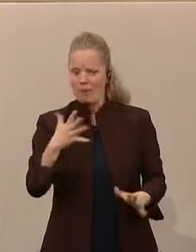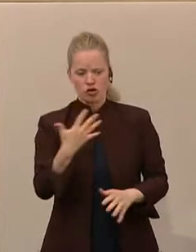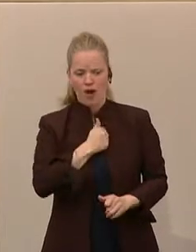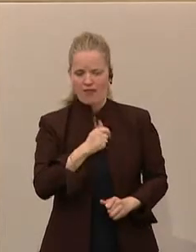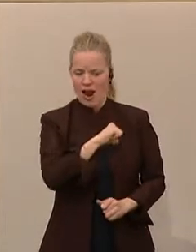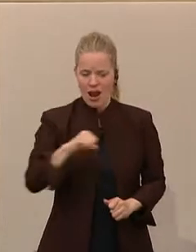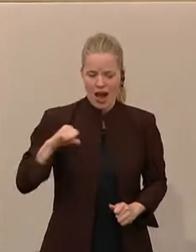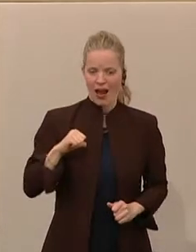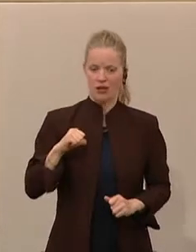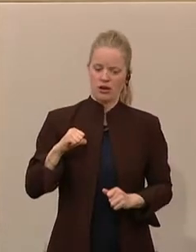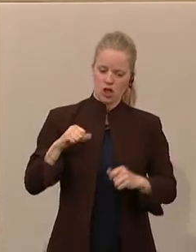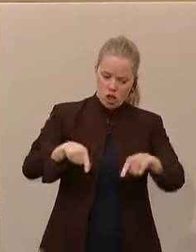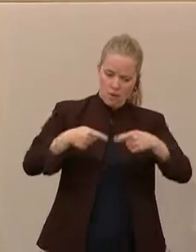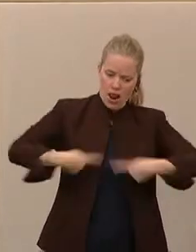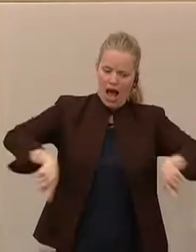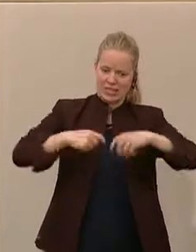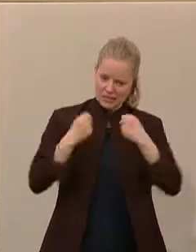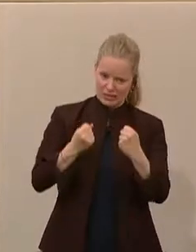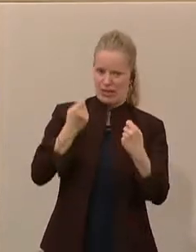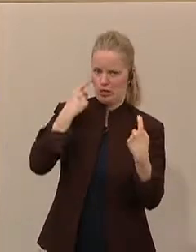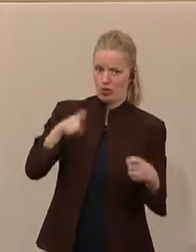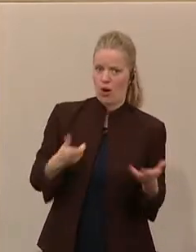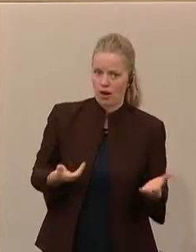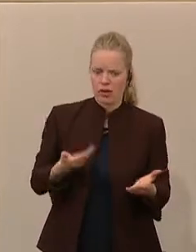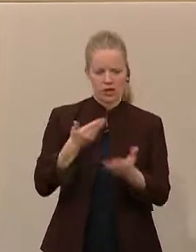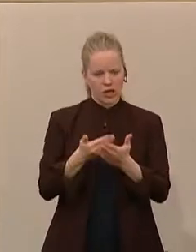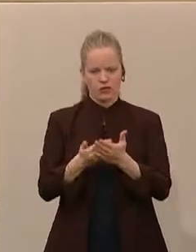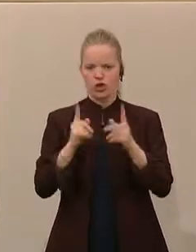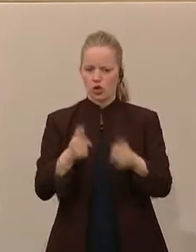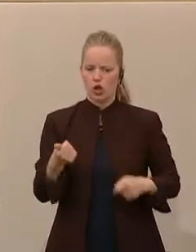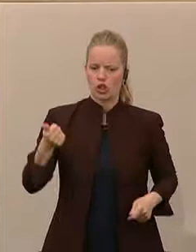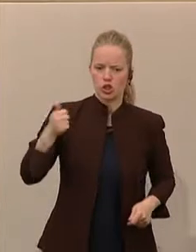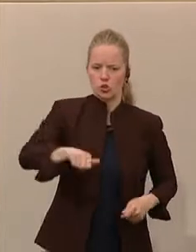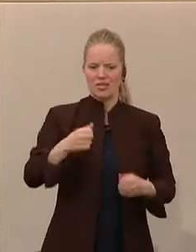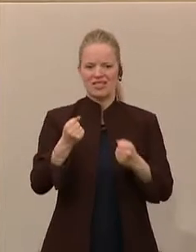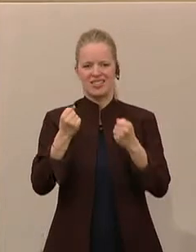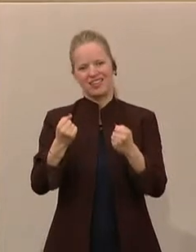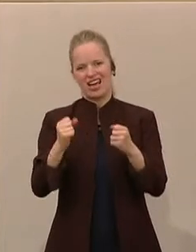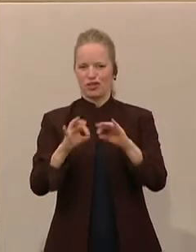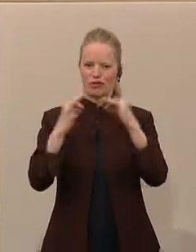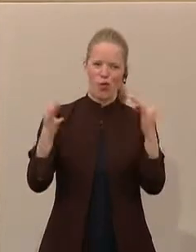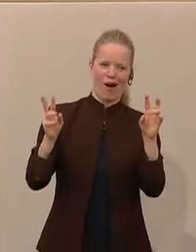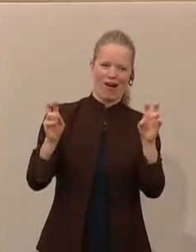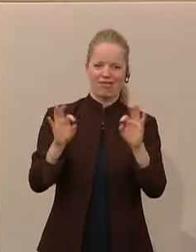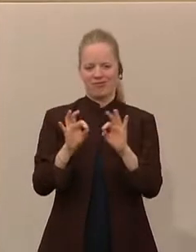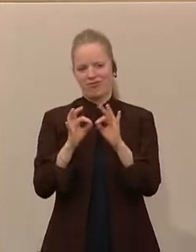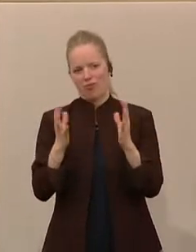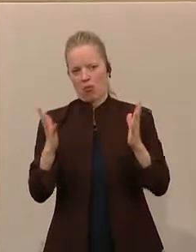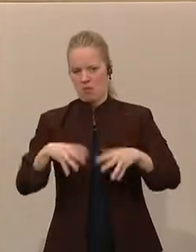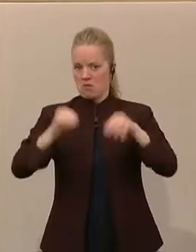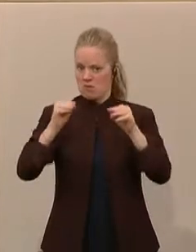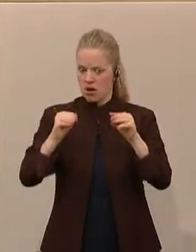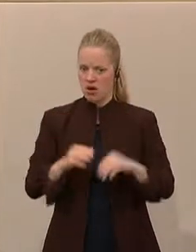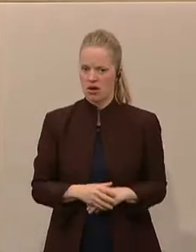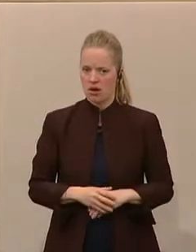zu gewährleisten. Und darum sollen ja auch sogenannte Sicherheitsforen jetzt installiert werden. Damit werden Bürgerinnen und